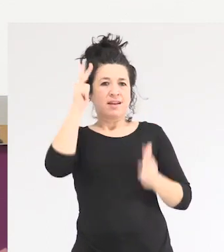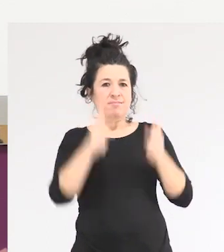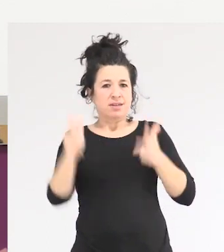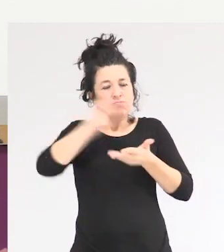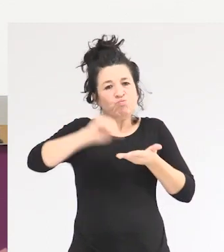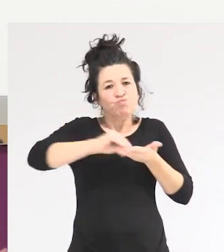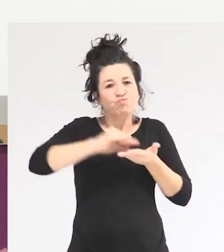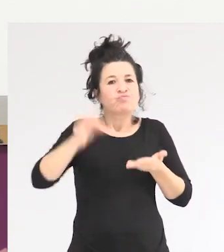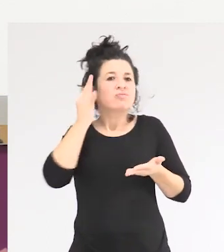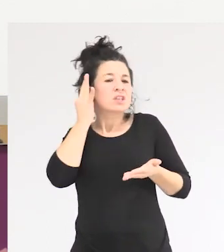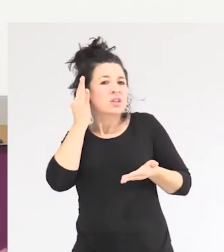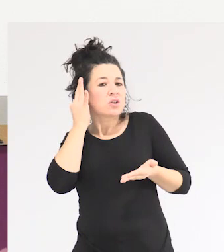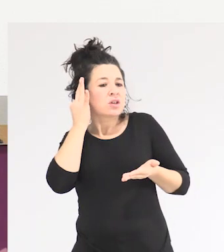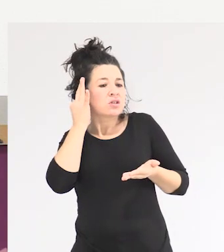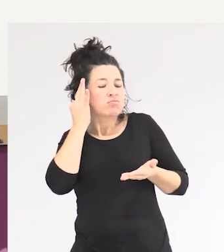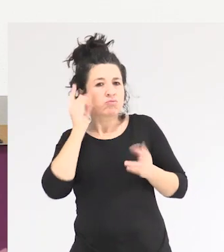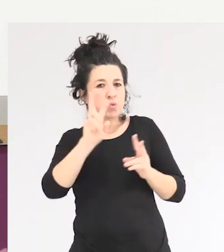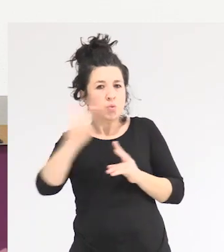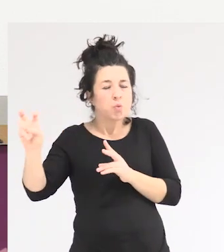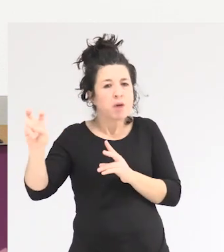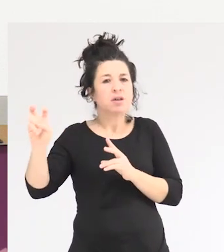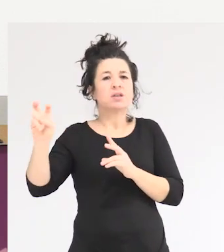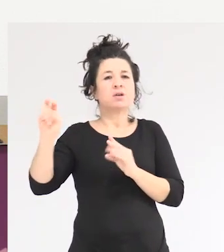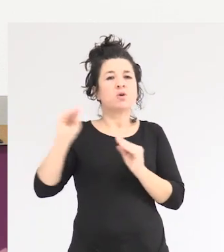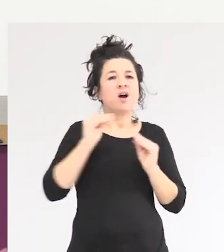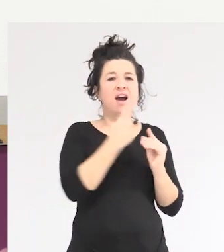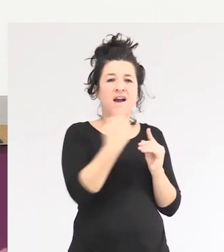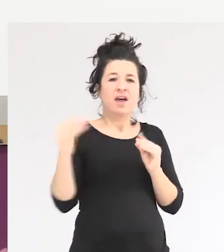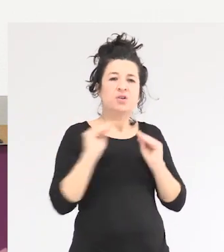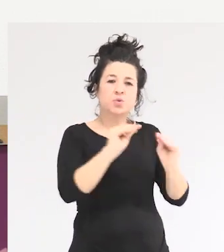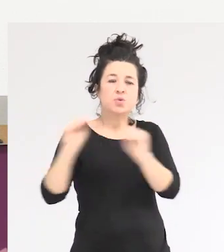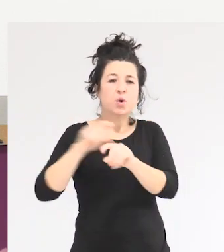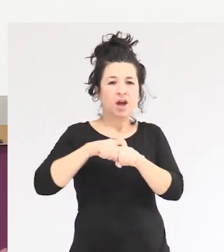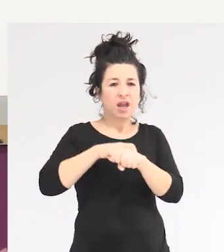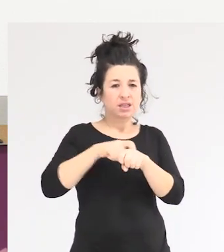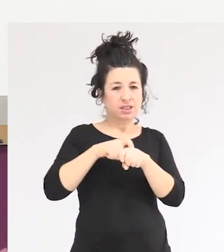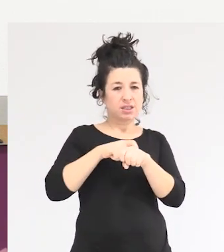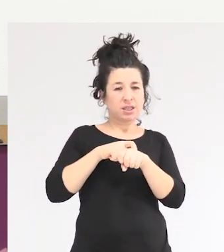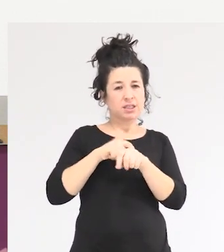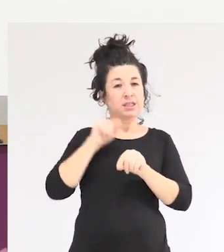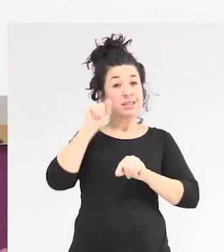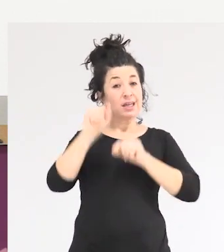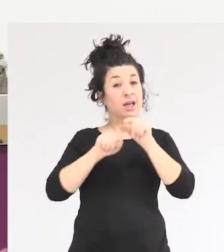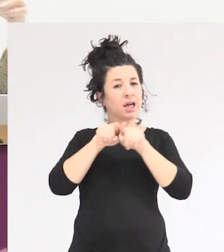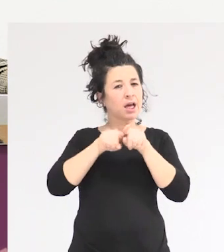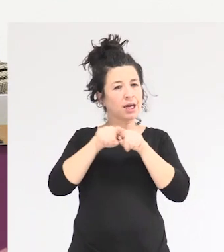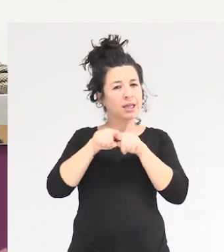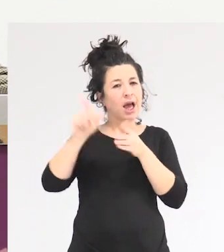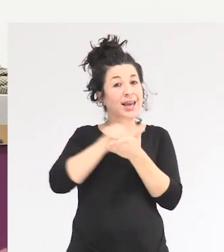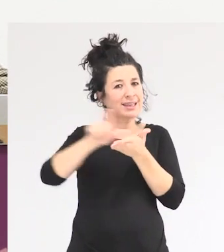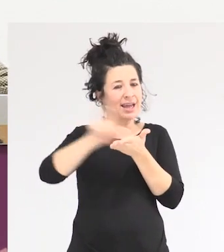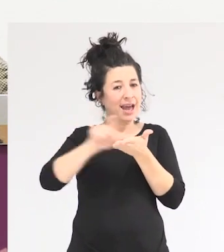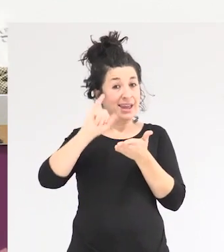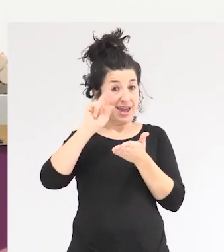heldu zirenak, ez? Eta, bueno, Iratxe bezala, Iratxe literatur kritikari oso fina dana,